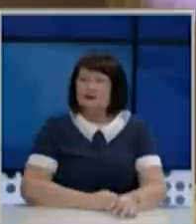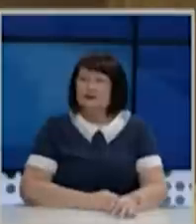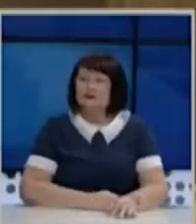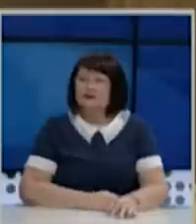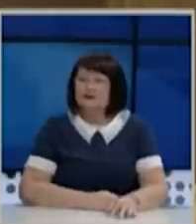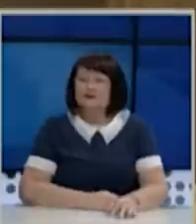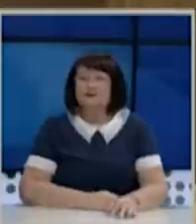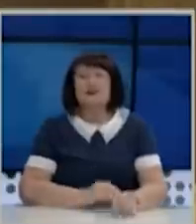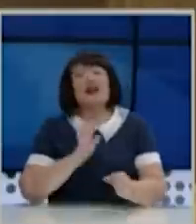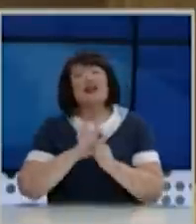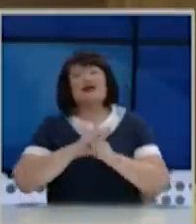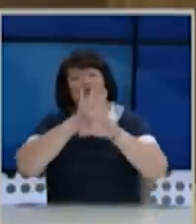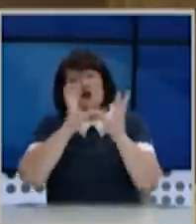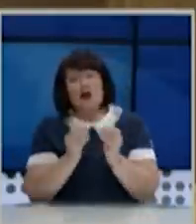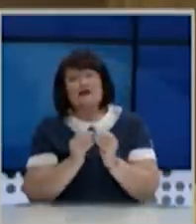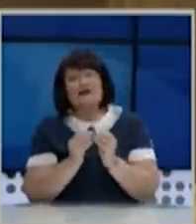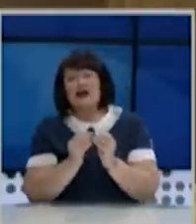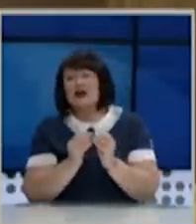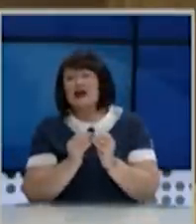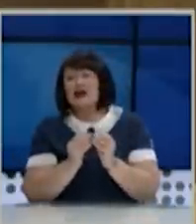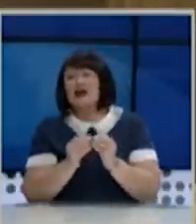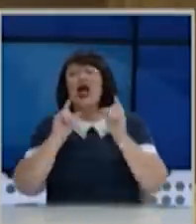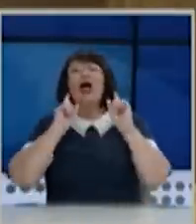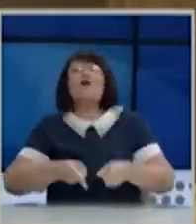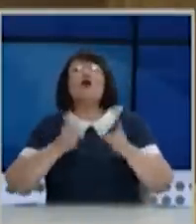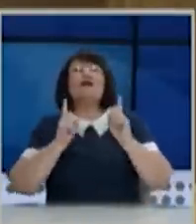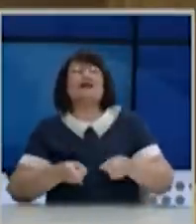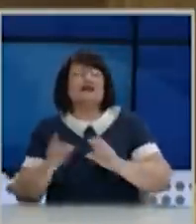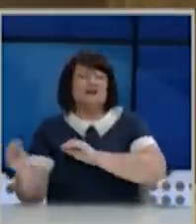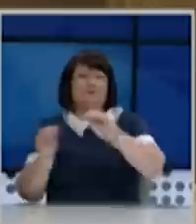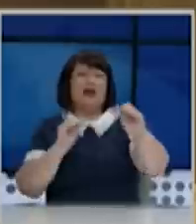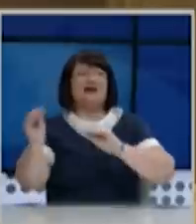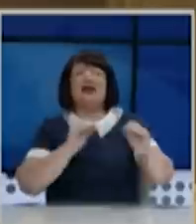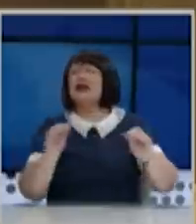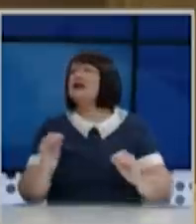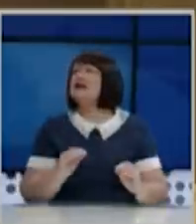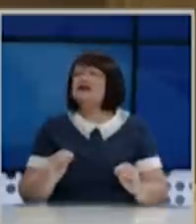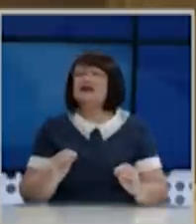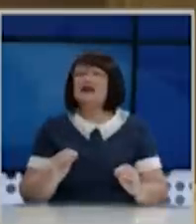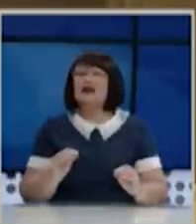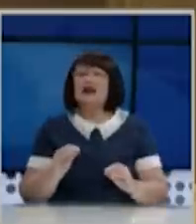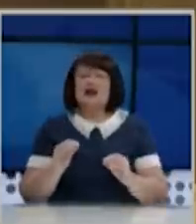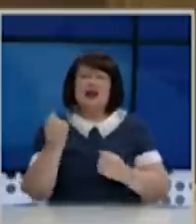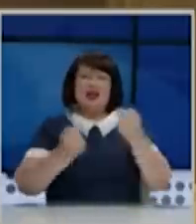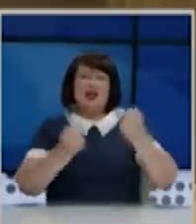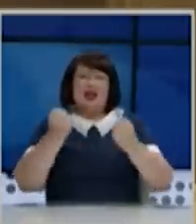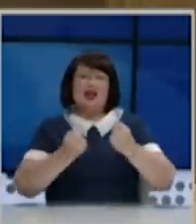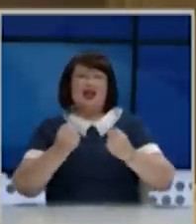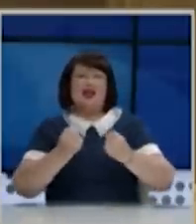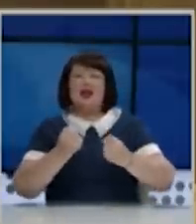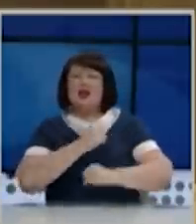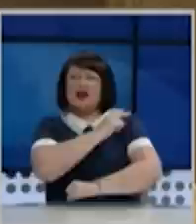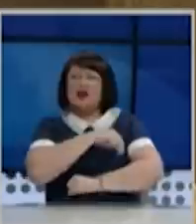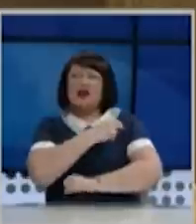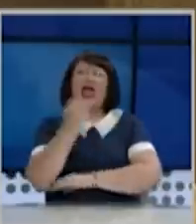Και σαν να μην έφταναν όλα αυτά, έχουμε και τις αποφάσεις μετακίνησης στο ΕΚΑΒ, της